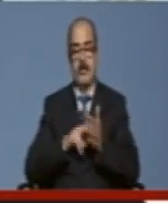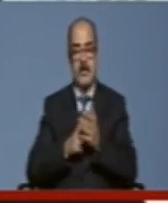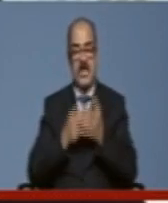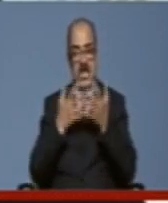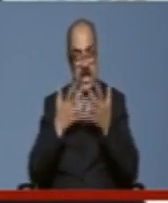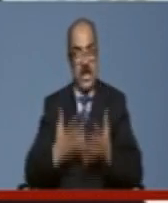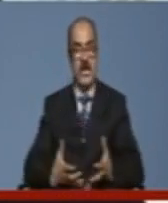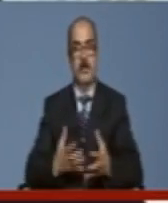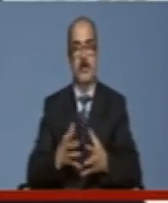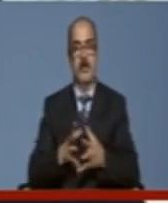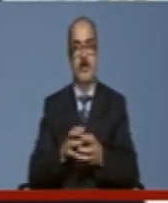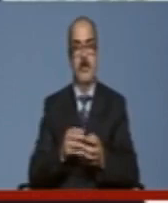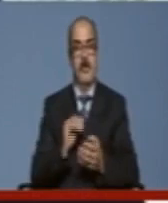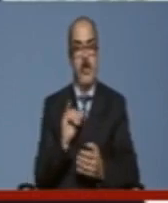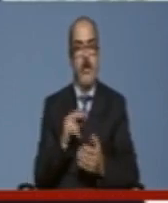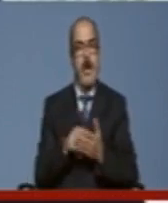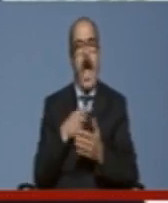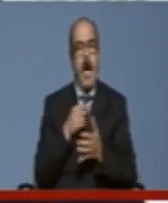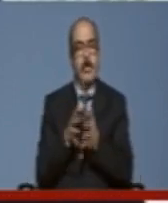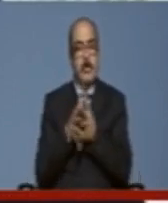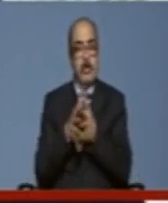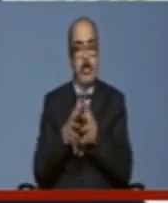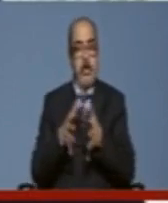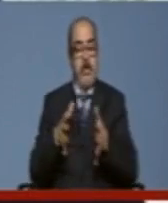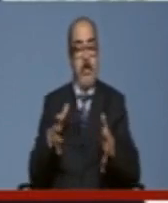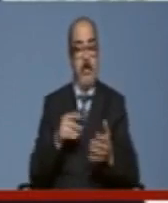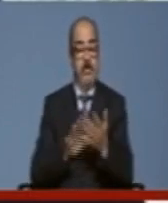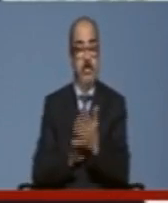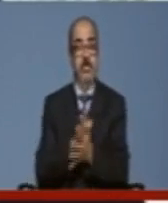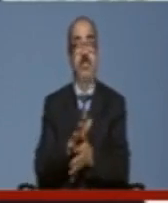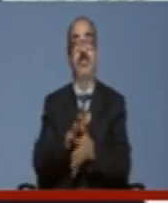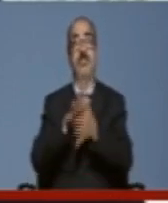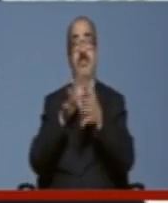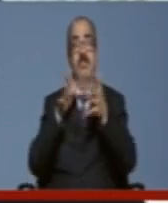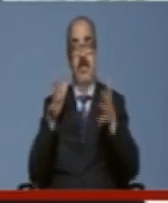اجل منع مزيد من التدهور في الموقف